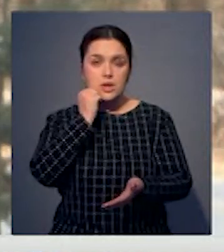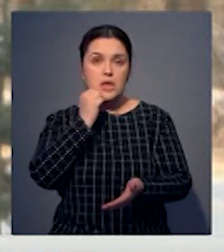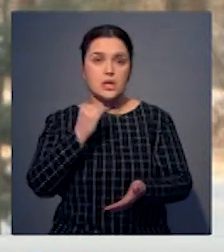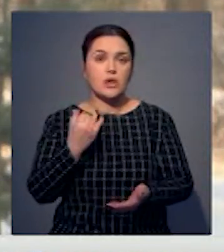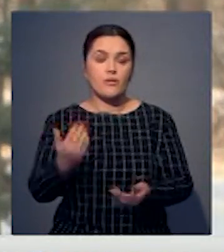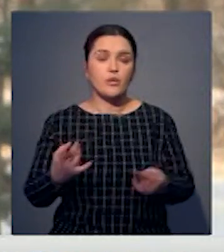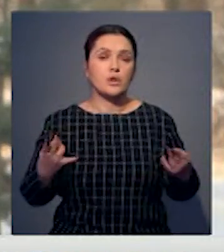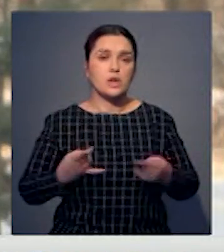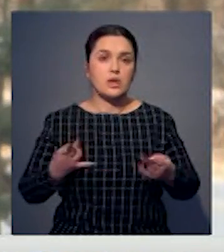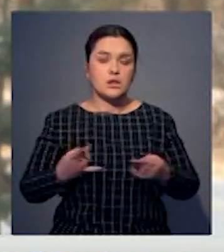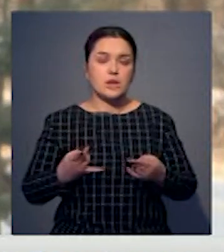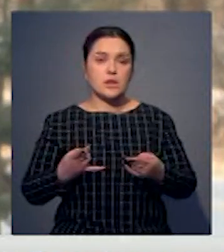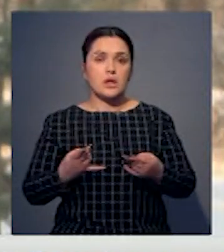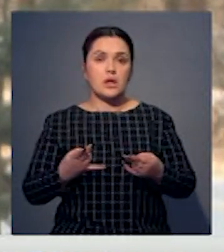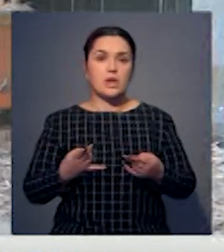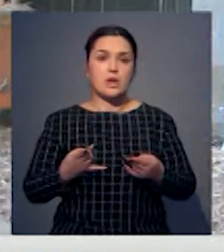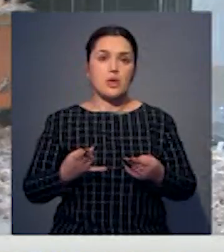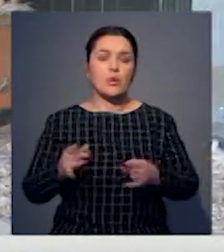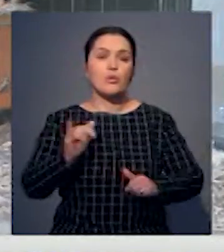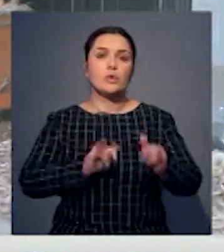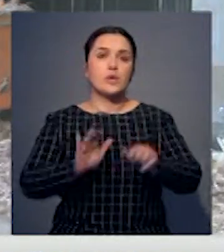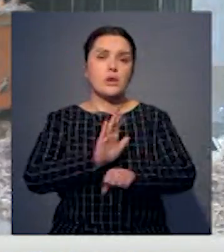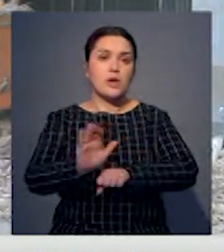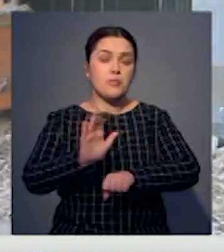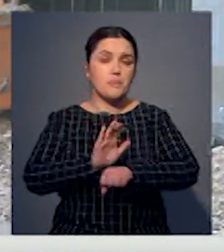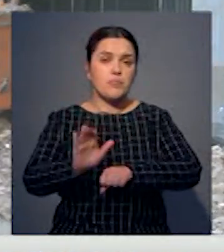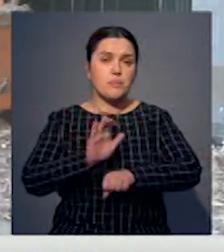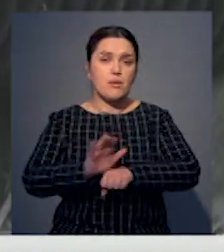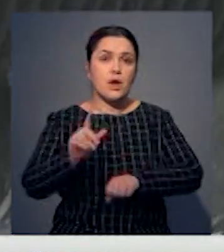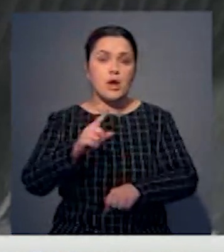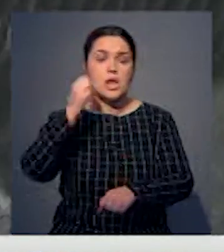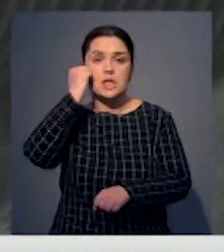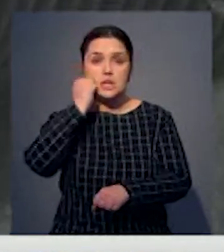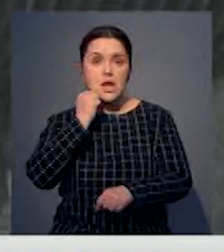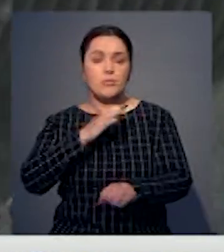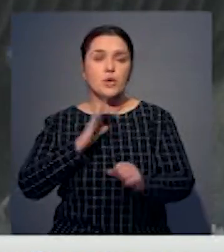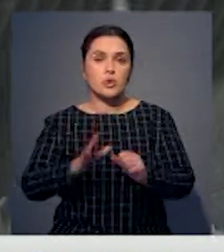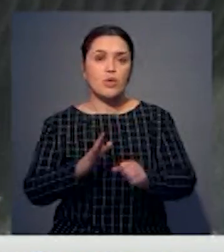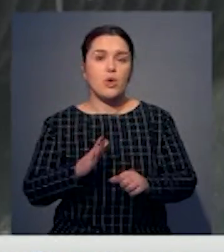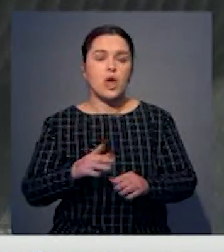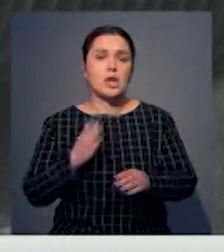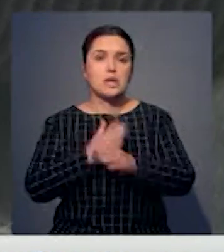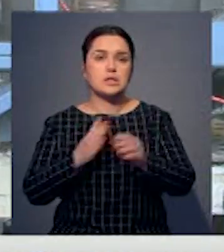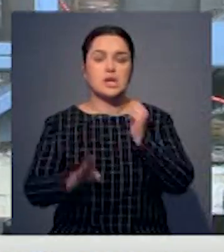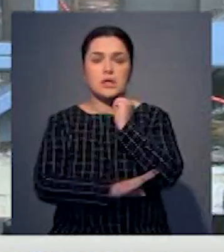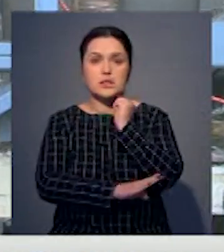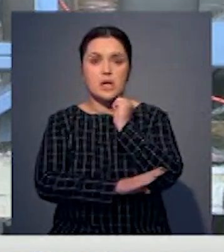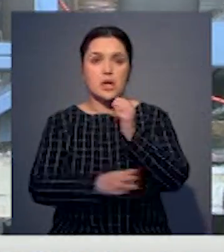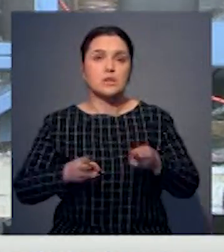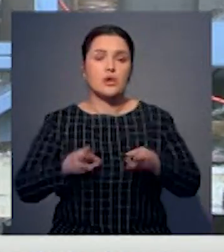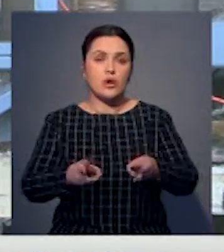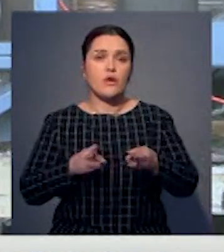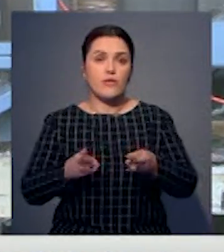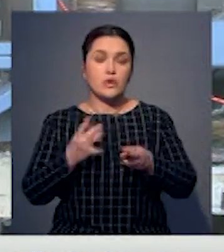надо как-то перерабатывать. Старый осинник, который раньше шел только на дрова, предприниматели Усть-Каменогорска пустили